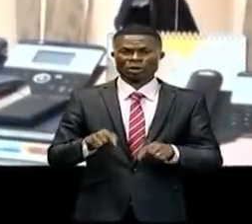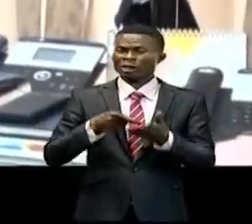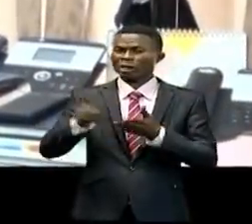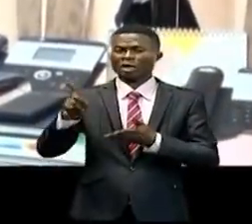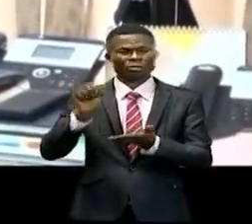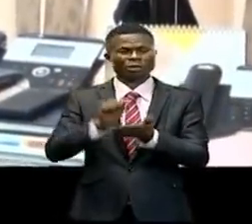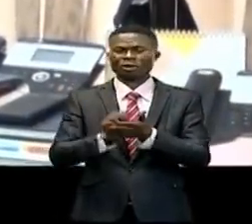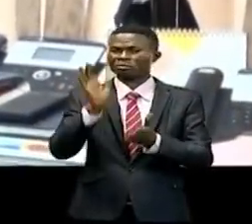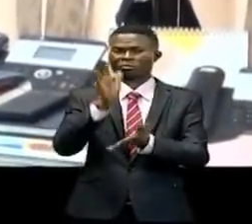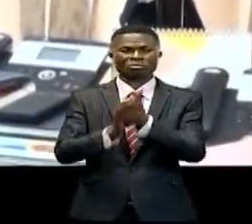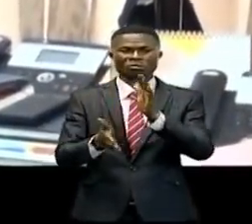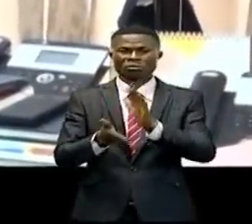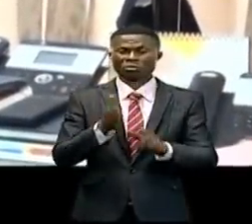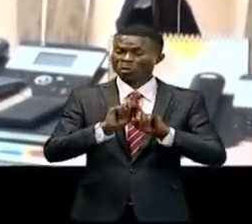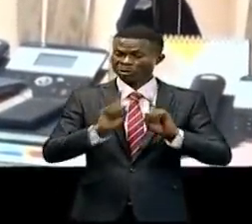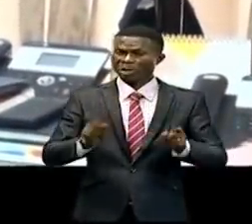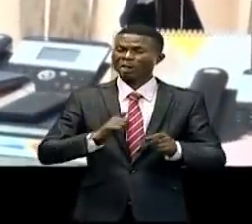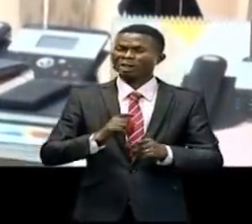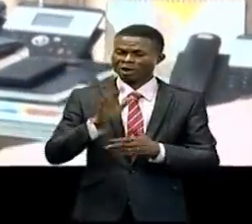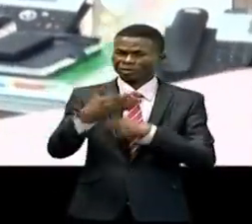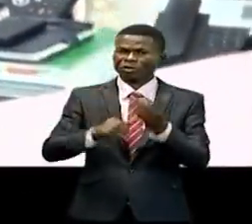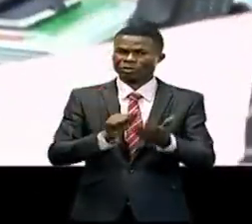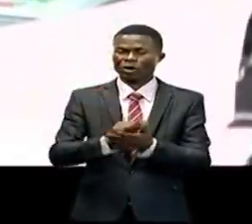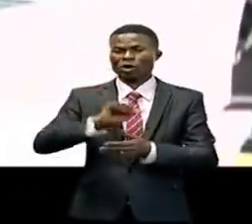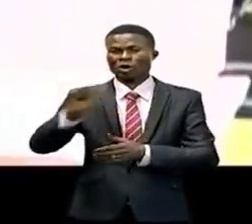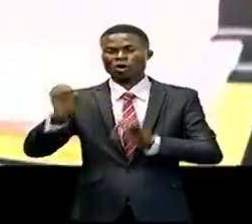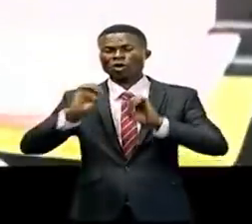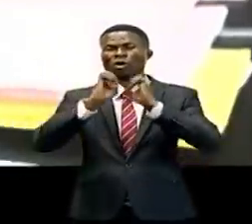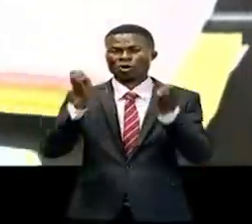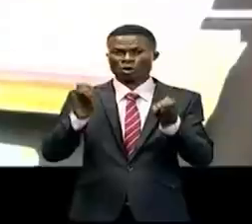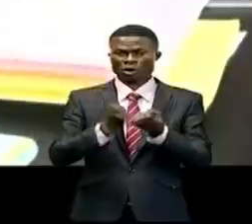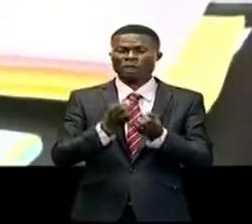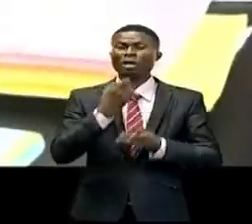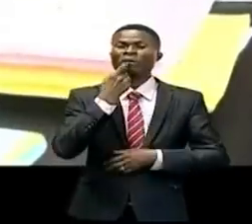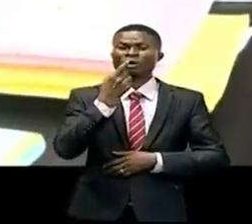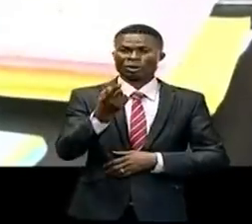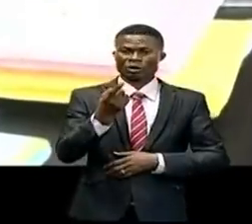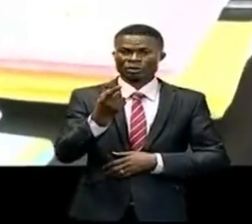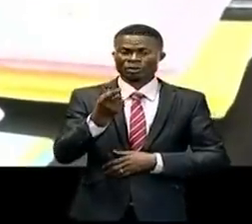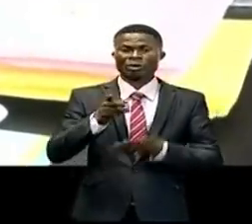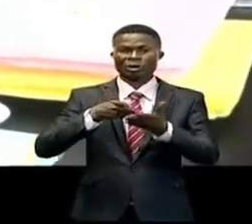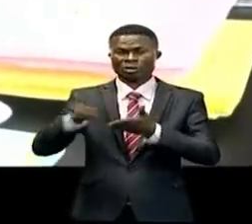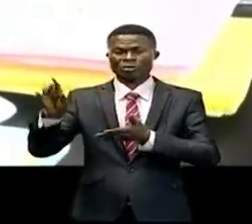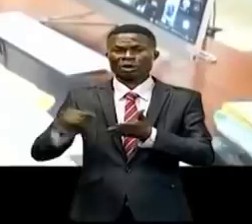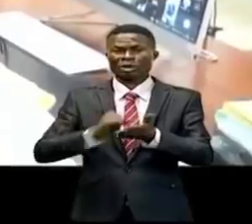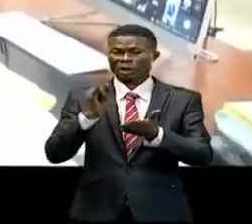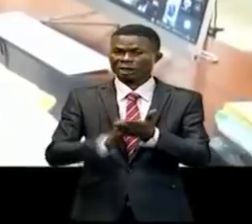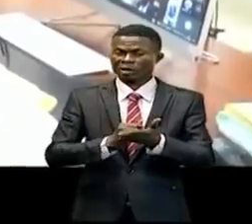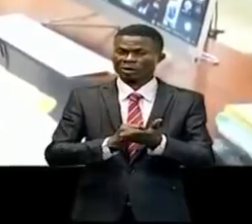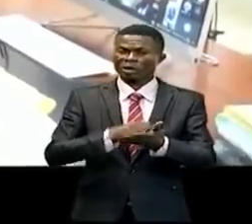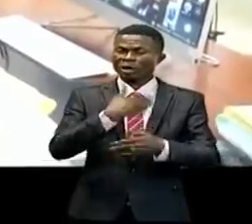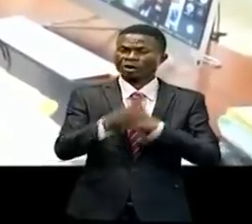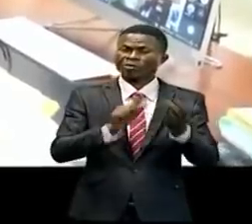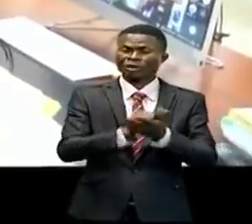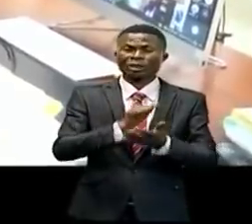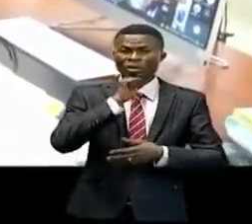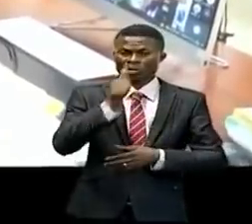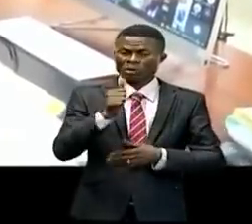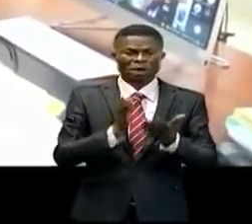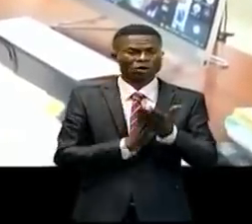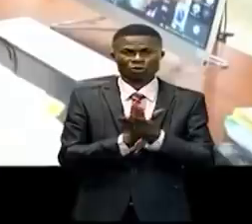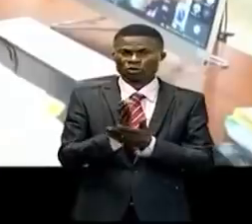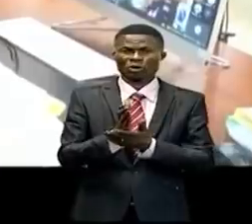cet impôt alors qu'elles devraient le faire. Les entreprises qui ont déclaré et payé l'impôt ne l'ont pas forcément payé